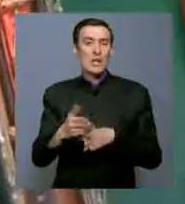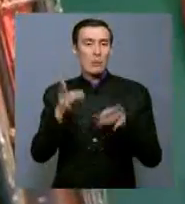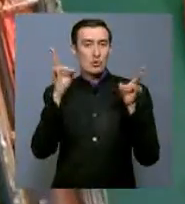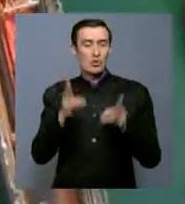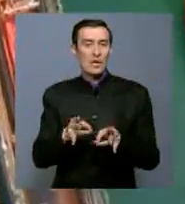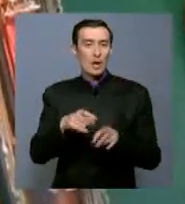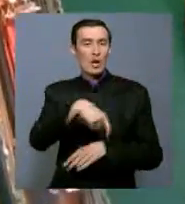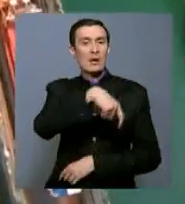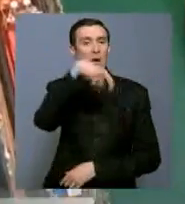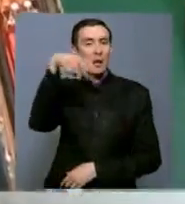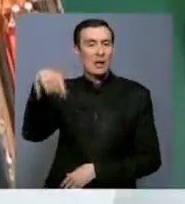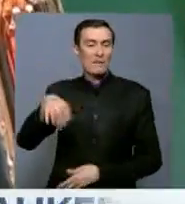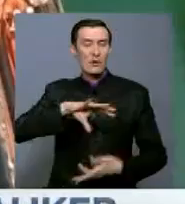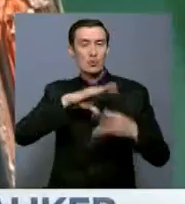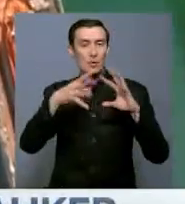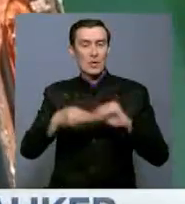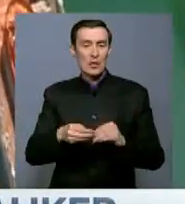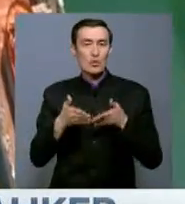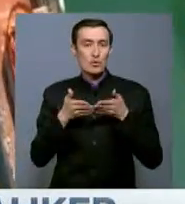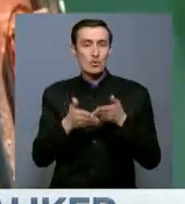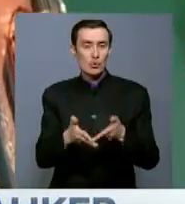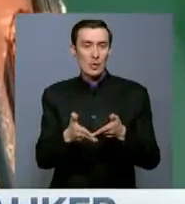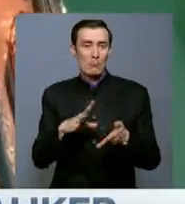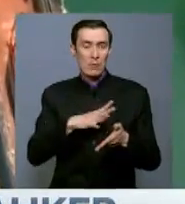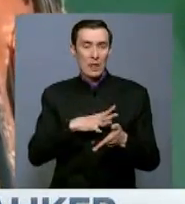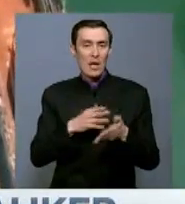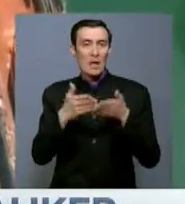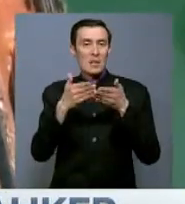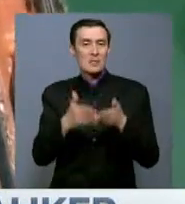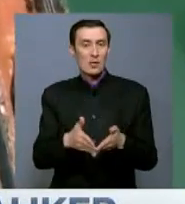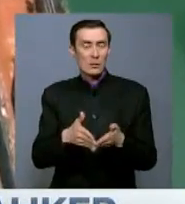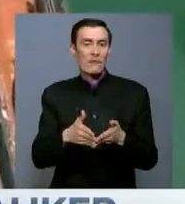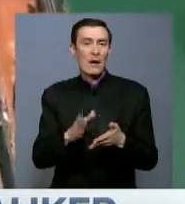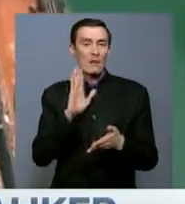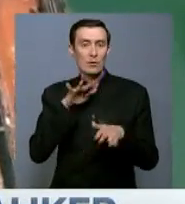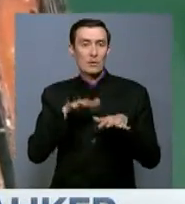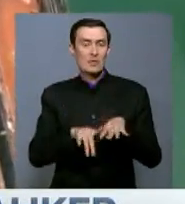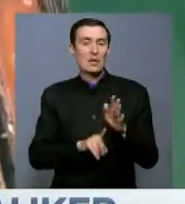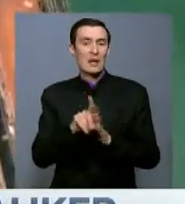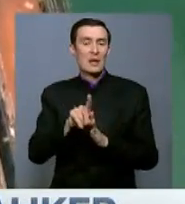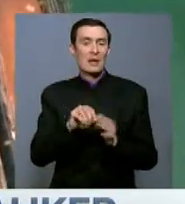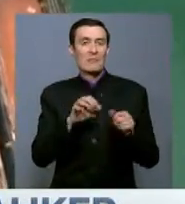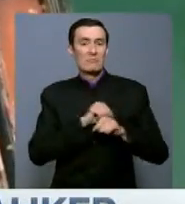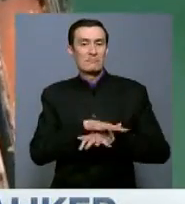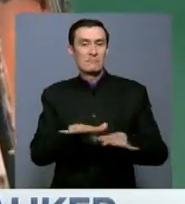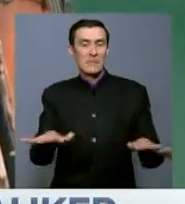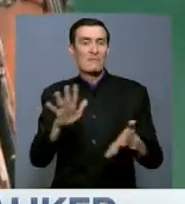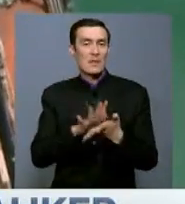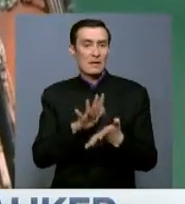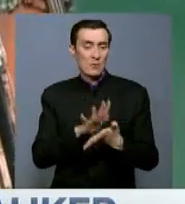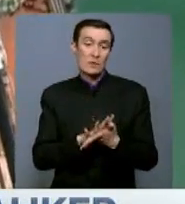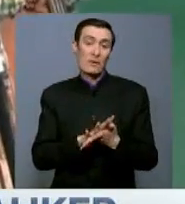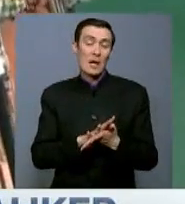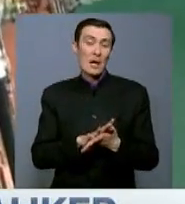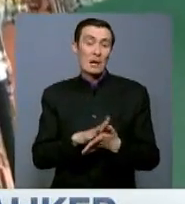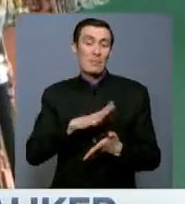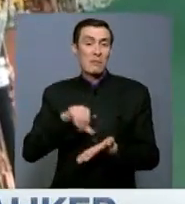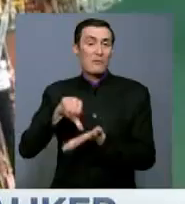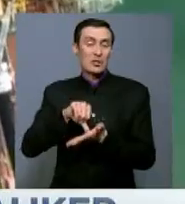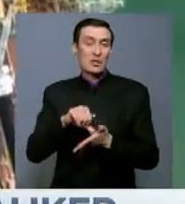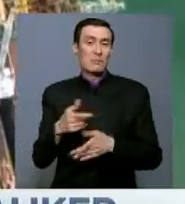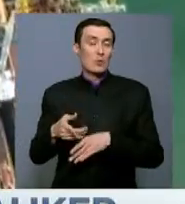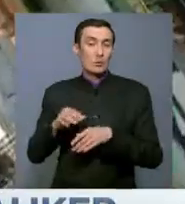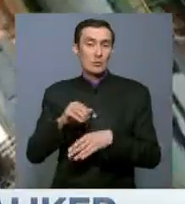обрушения грузового крана. В результате судно частично затонуло, а в акваторию начали выливаться нефтепродукты. Прибывшие на место